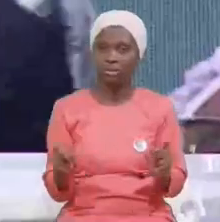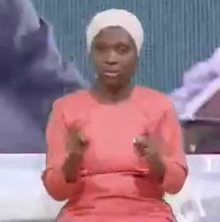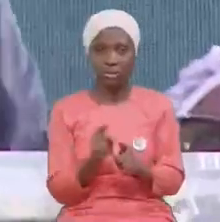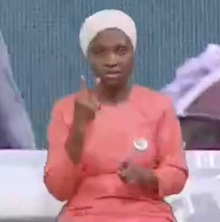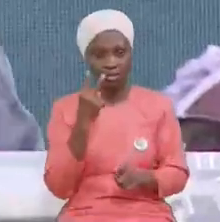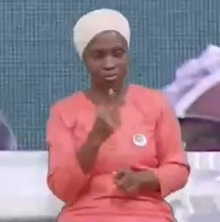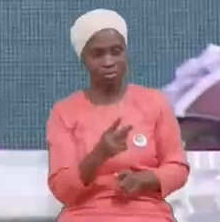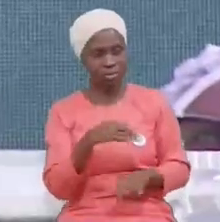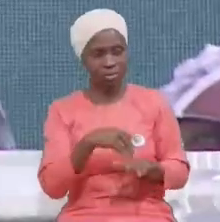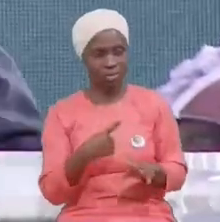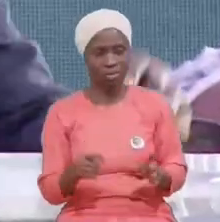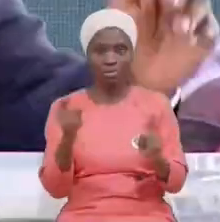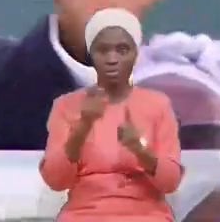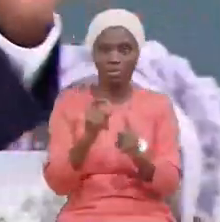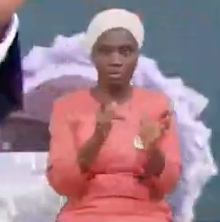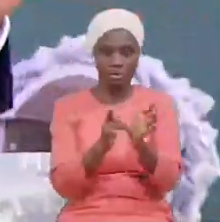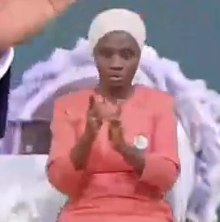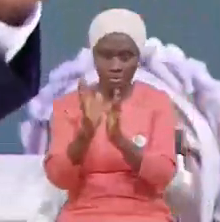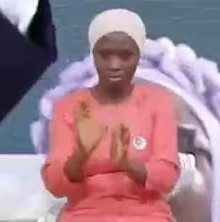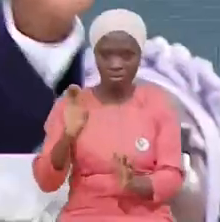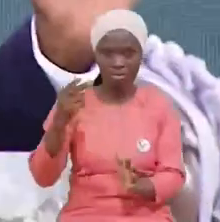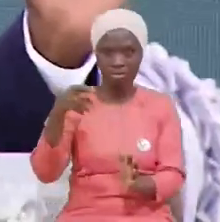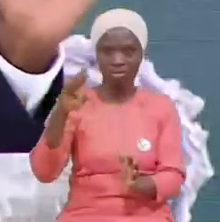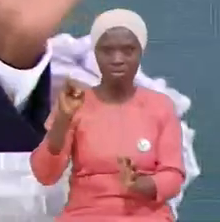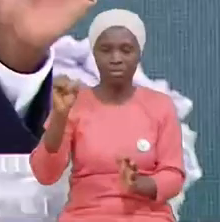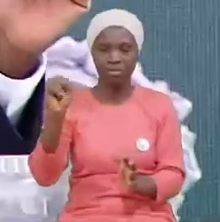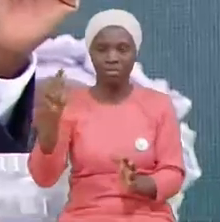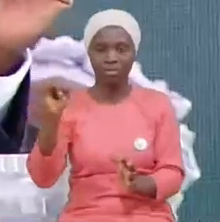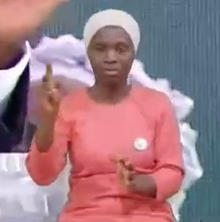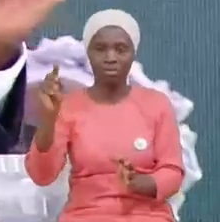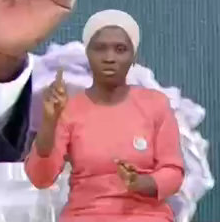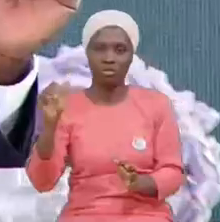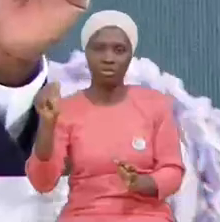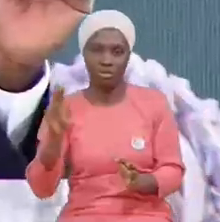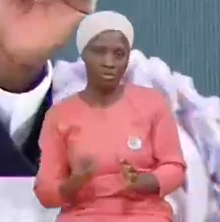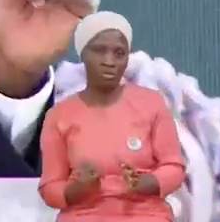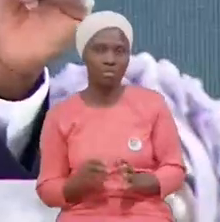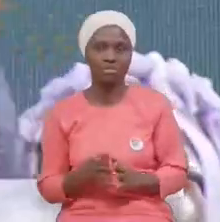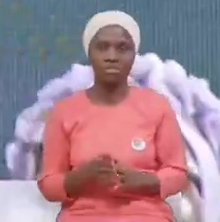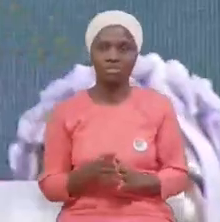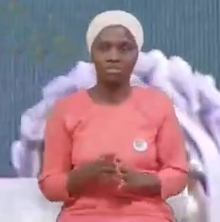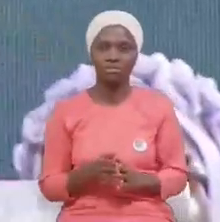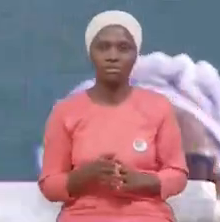mais en voyant le mot chrétien, vous avez Christ et